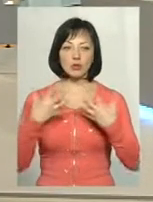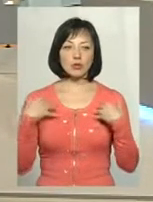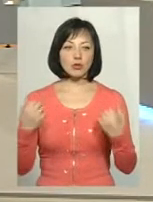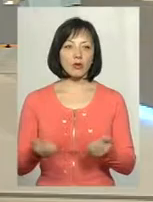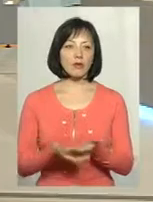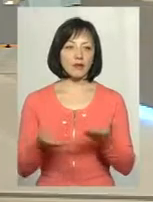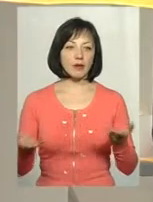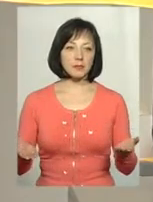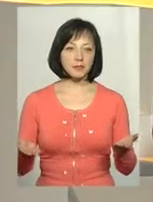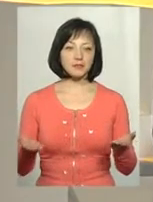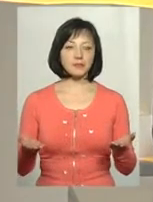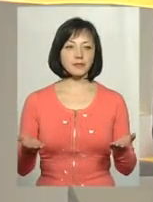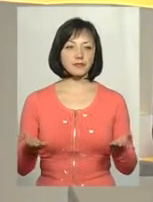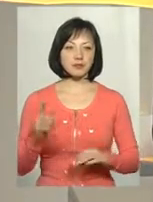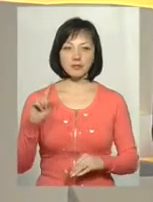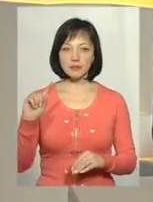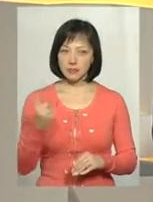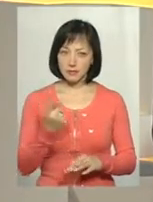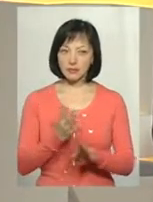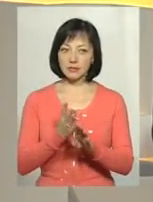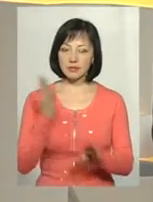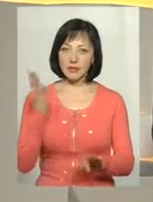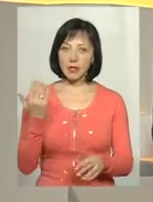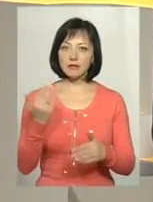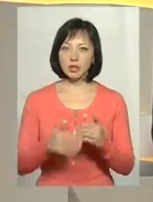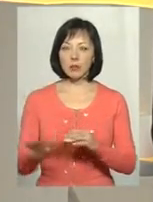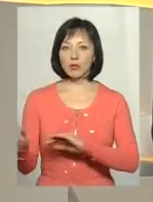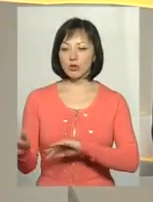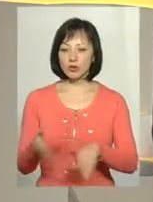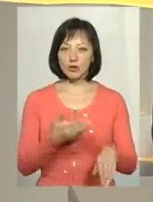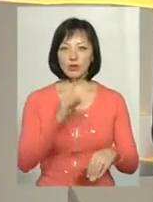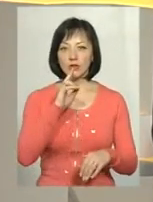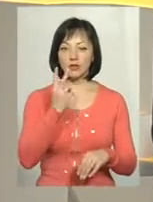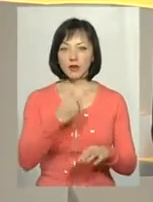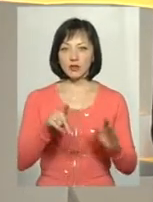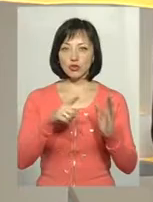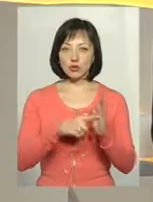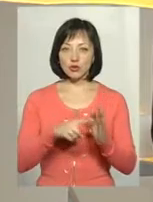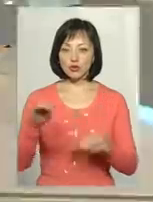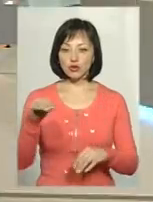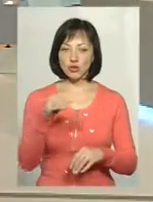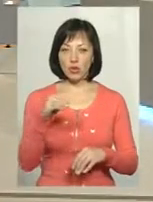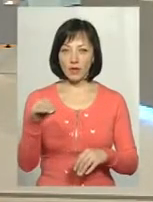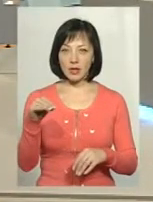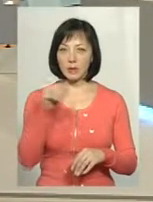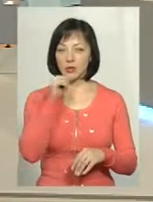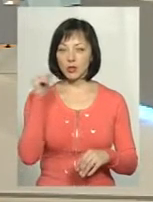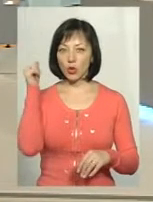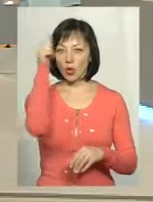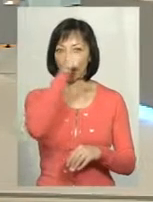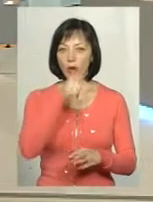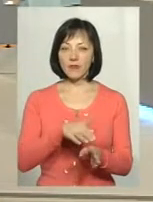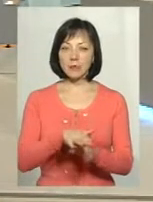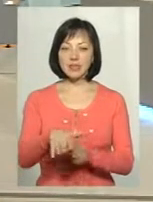Доброго дня. Насамперед, от вже пройшов найбільше року, 26 жовтня минулого року у нас відбулися вибори